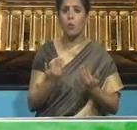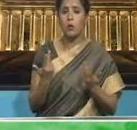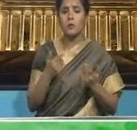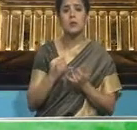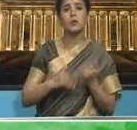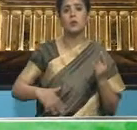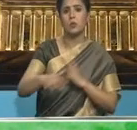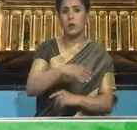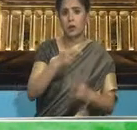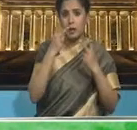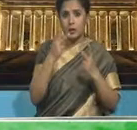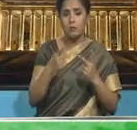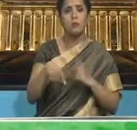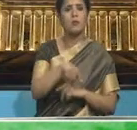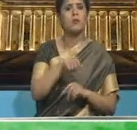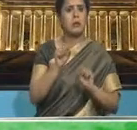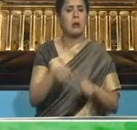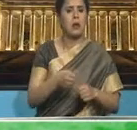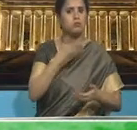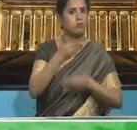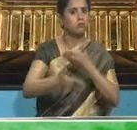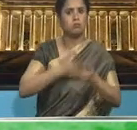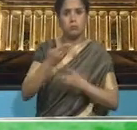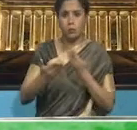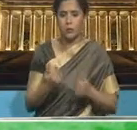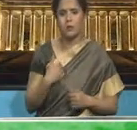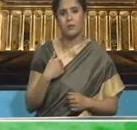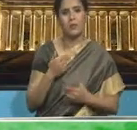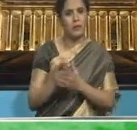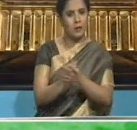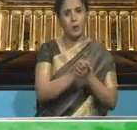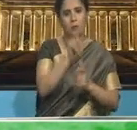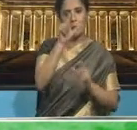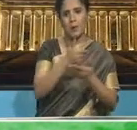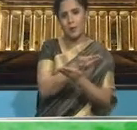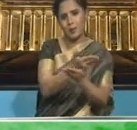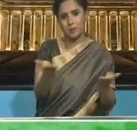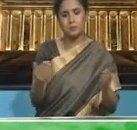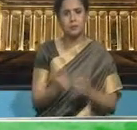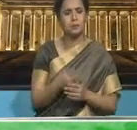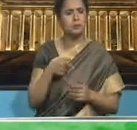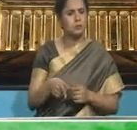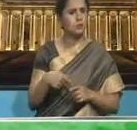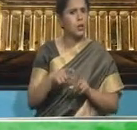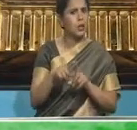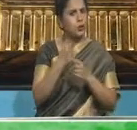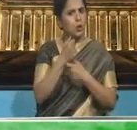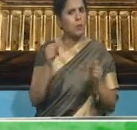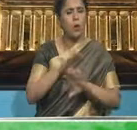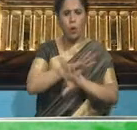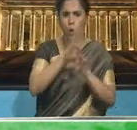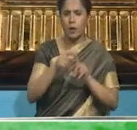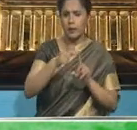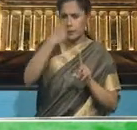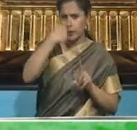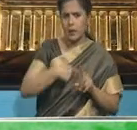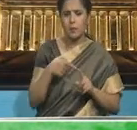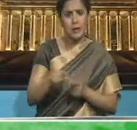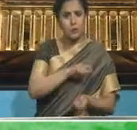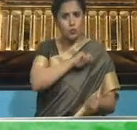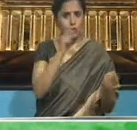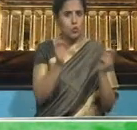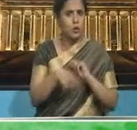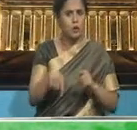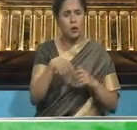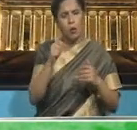में सीख दे सकते हैं। प्यारे देशवासियों, शासन के सभी पहलुओं में बदलाव लाने